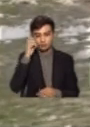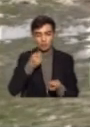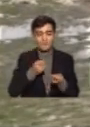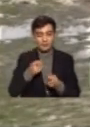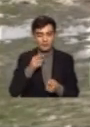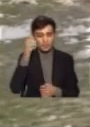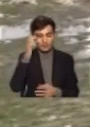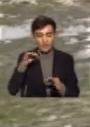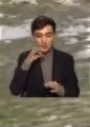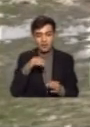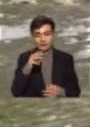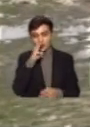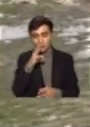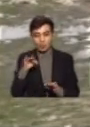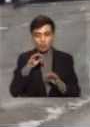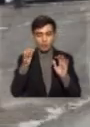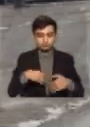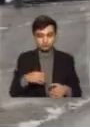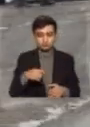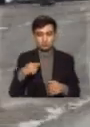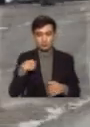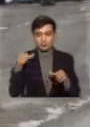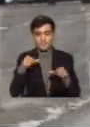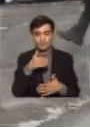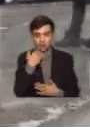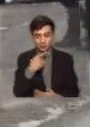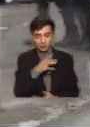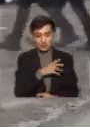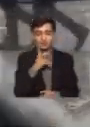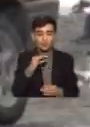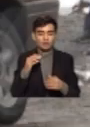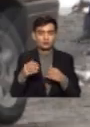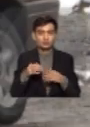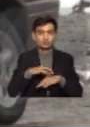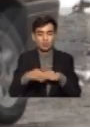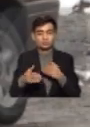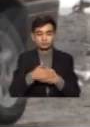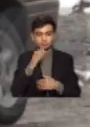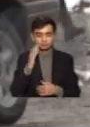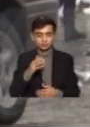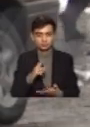образования отметили, что лишать заработной платы педагога не вправе, а строгий выговор ему все